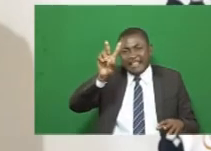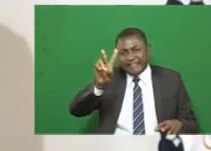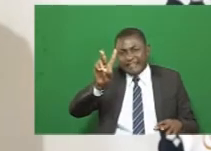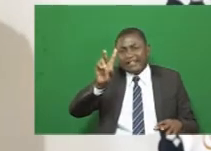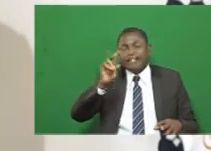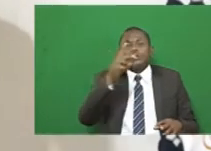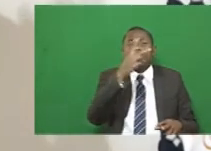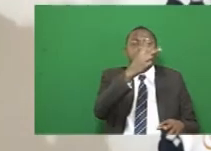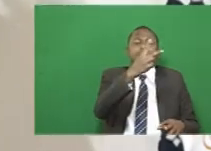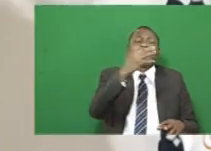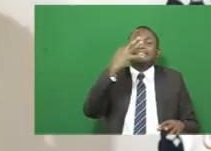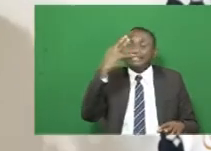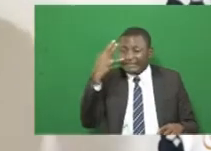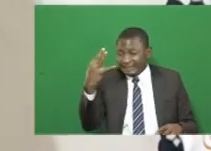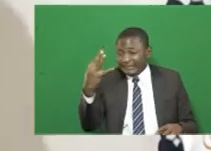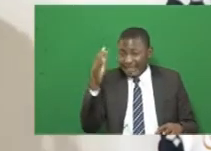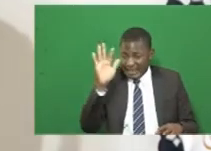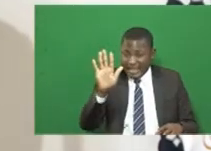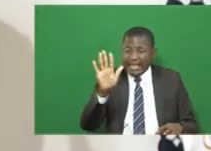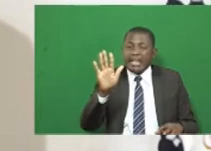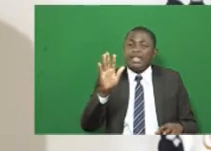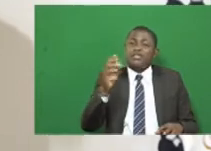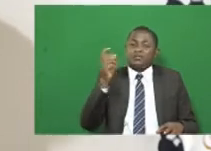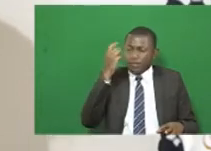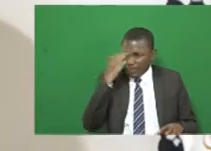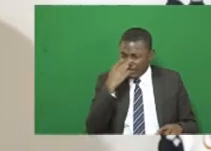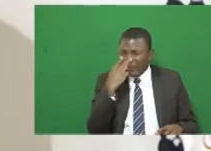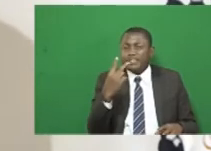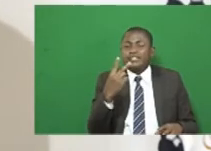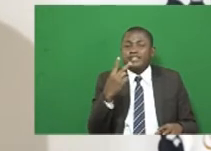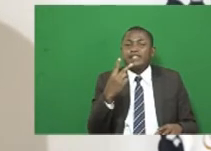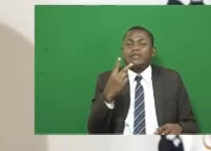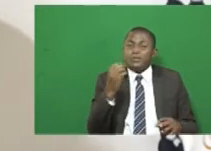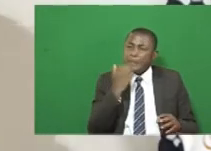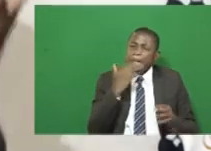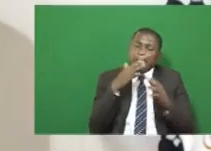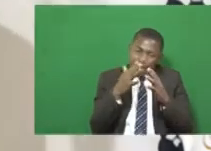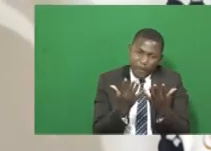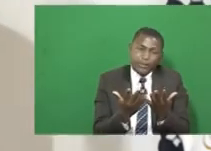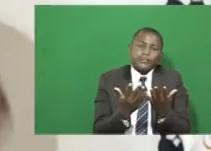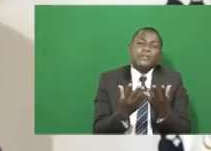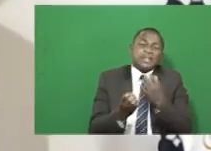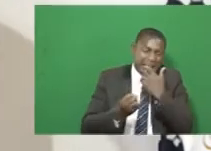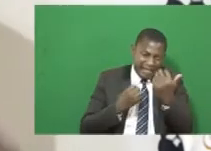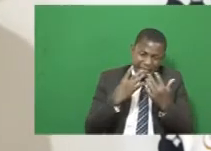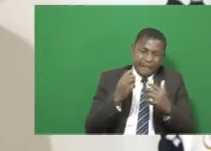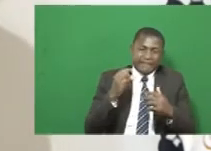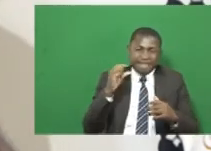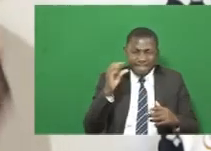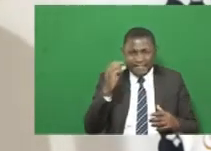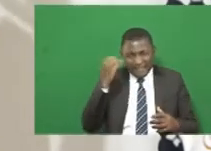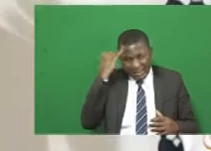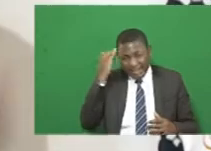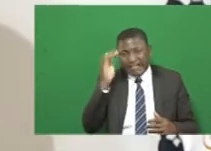yese. Alright. Munowana zvinhu 5 zvese izvo zviriko. Tichangobata ndima shoma shoma ipapo kuti nyaya idi nyatsobuda ijeke.